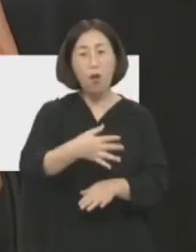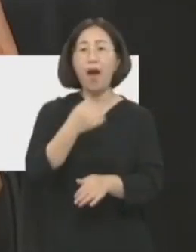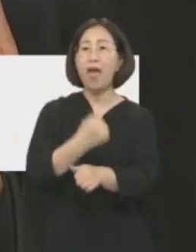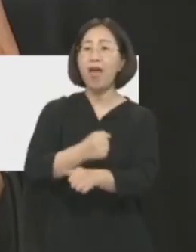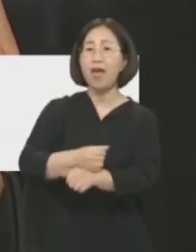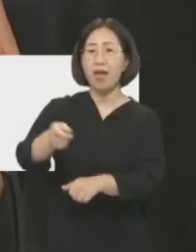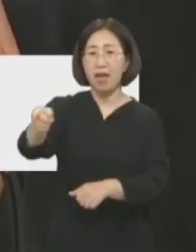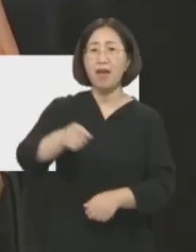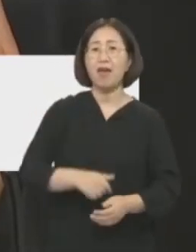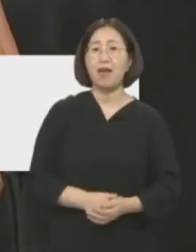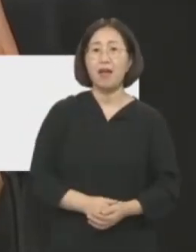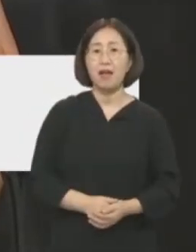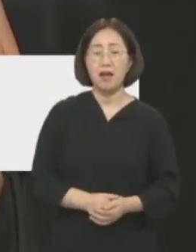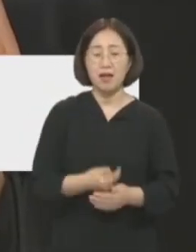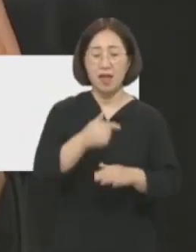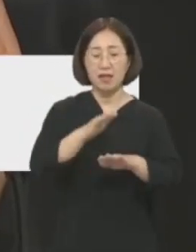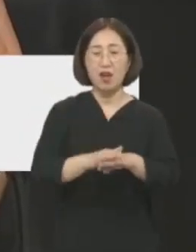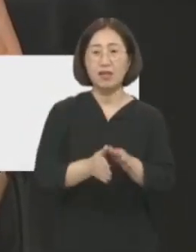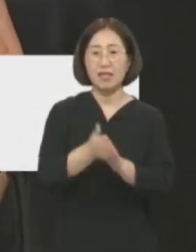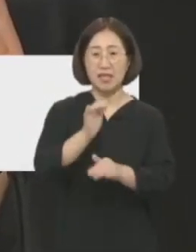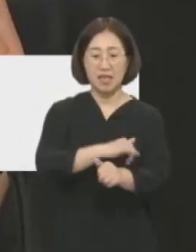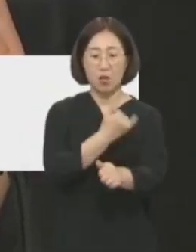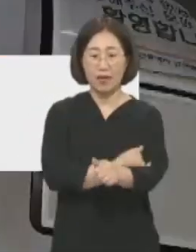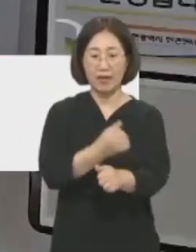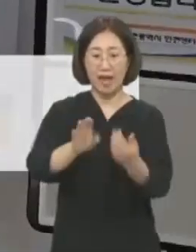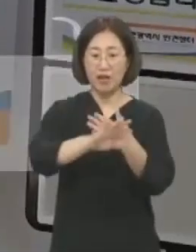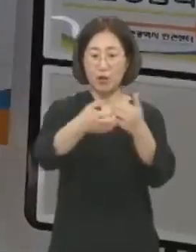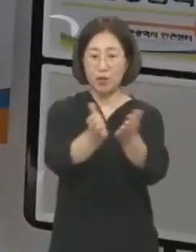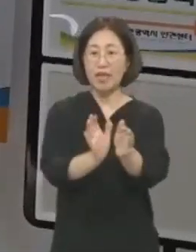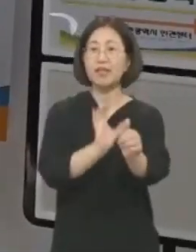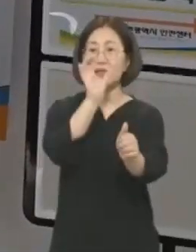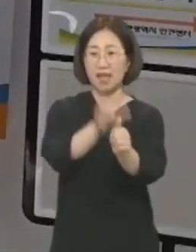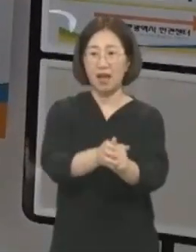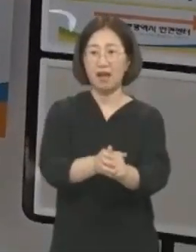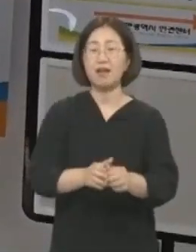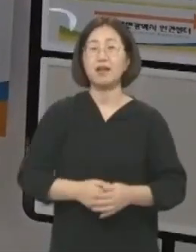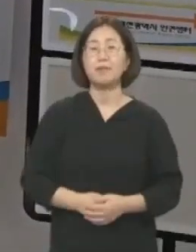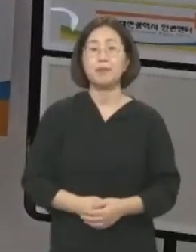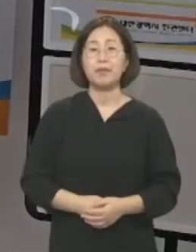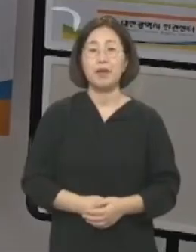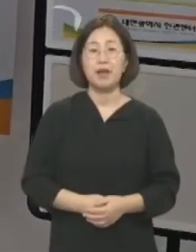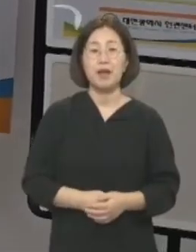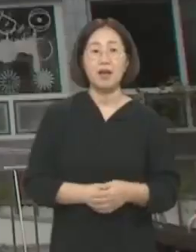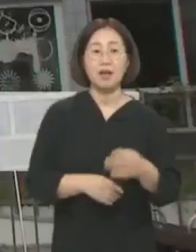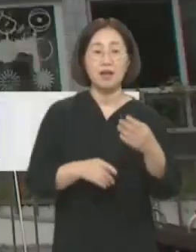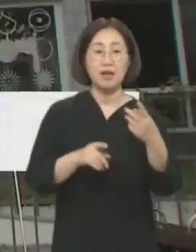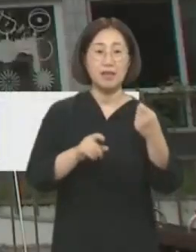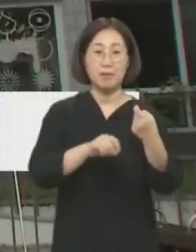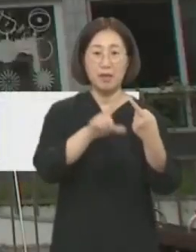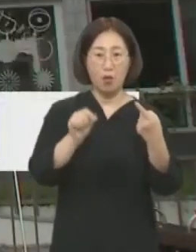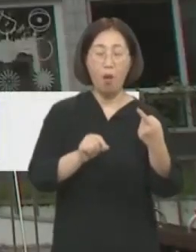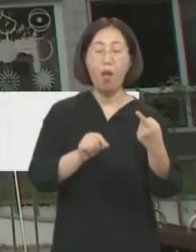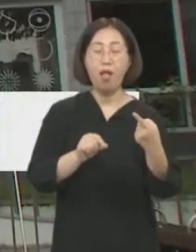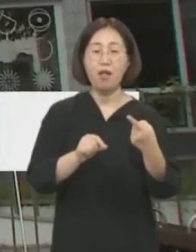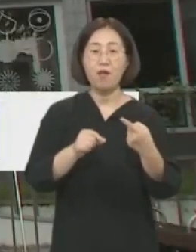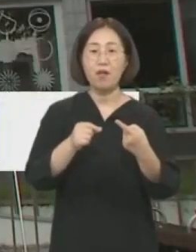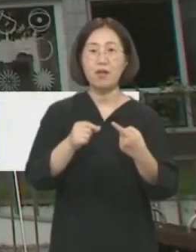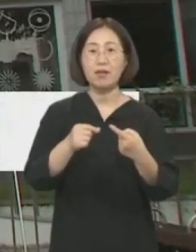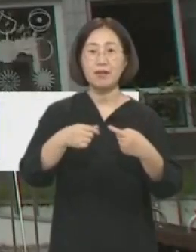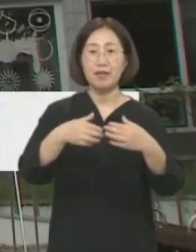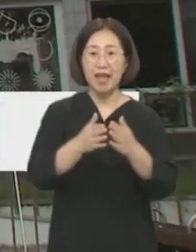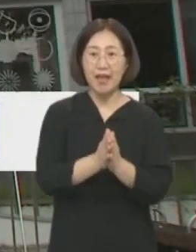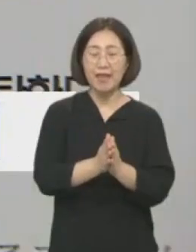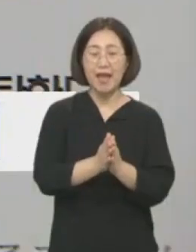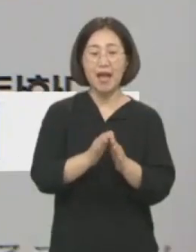대전시 인권센터를 재수탁 과정을 거쳐 인권센터와 함께 오는 12월 문을 닫게 된 대전시 사회적